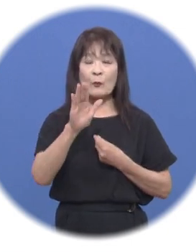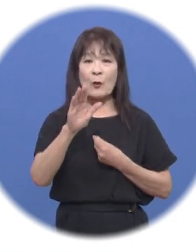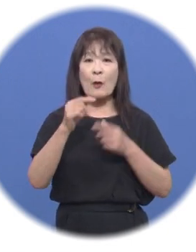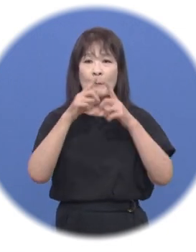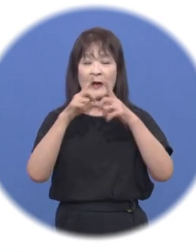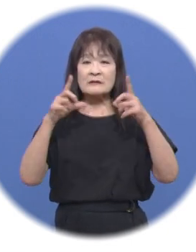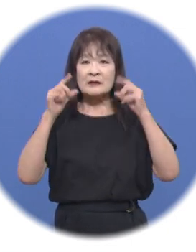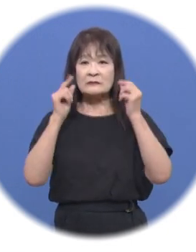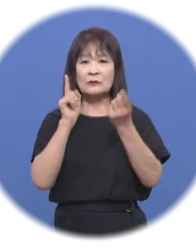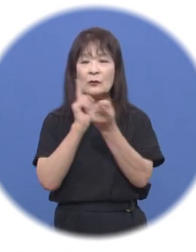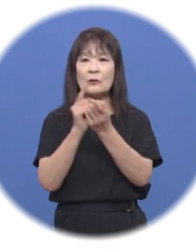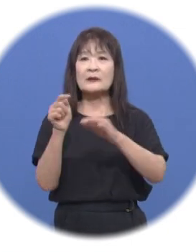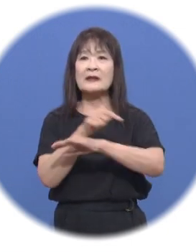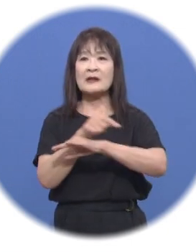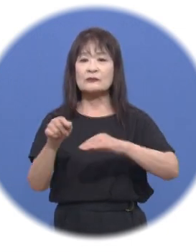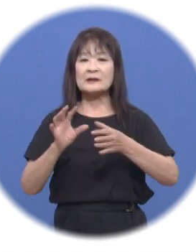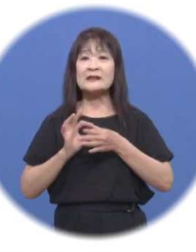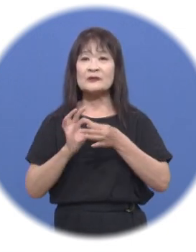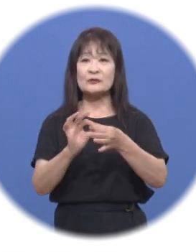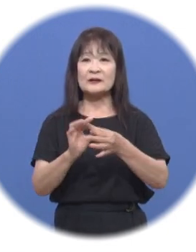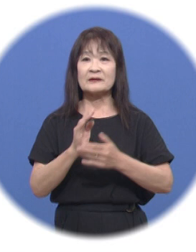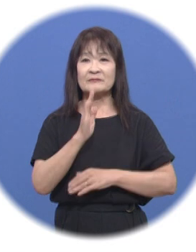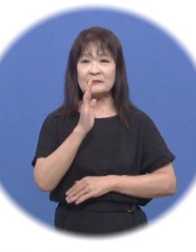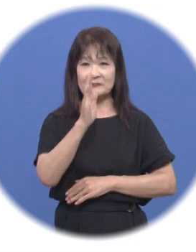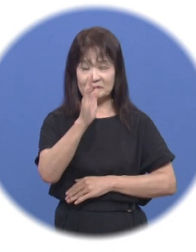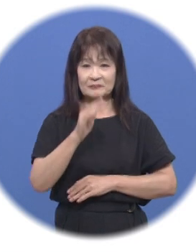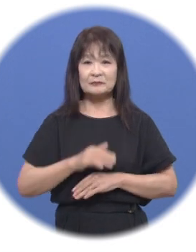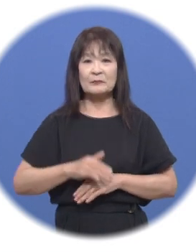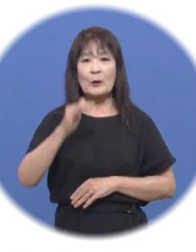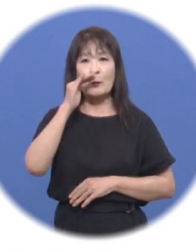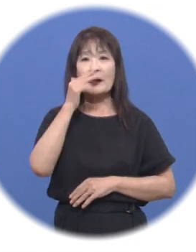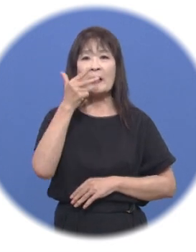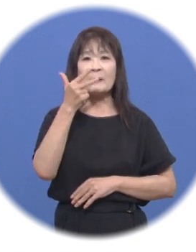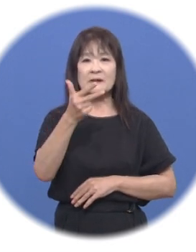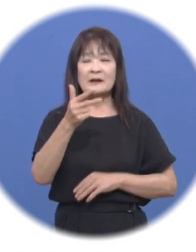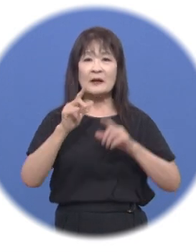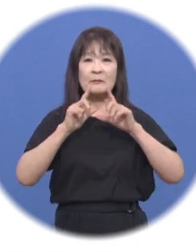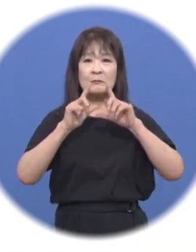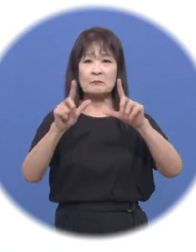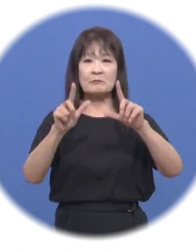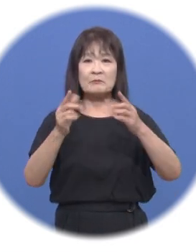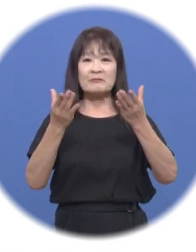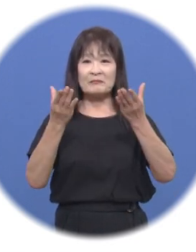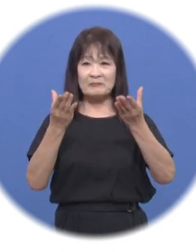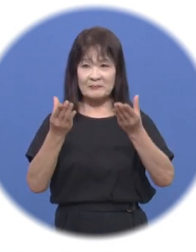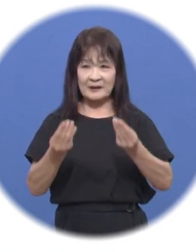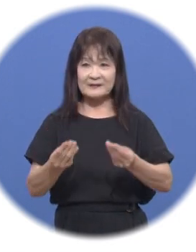スク着用などの対策をお願いします。和歌山市からのお知らせでした。